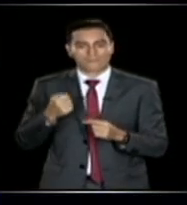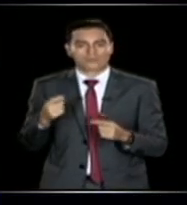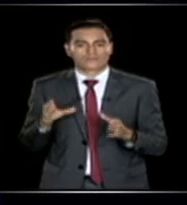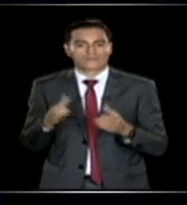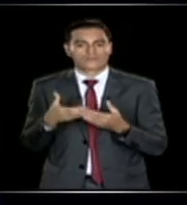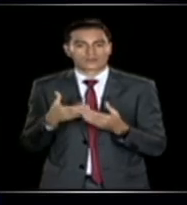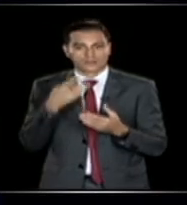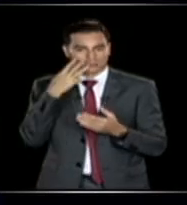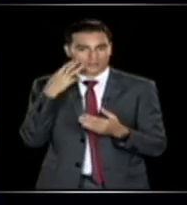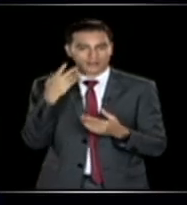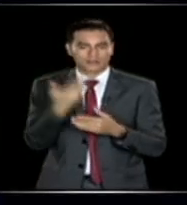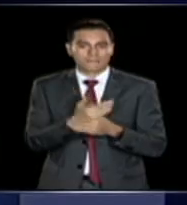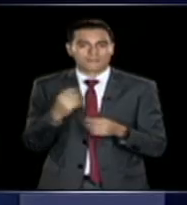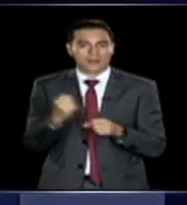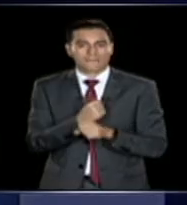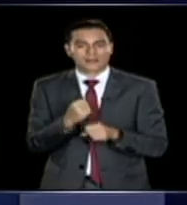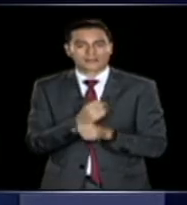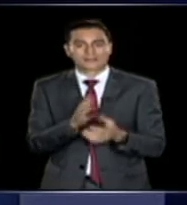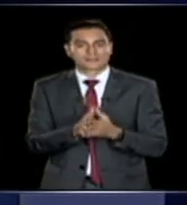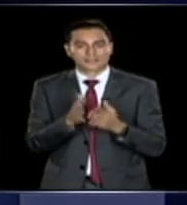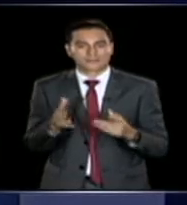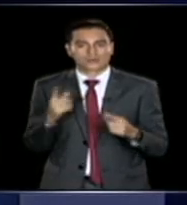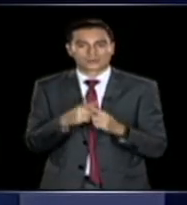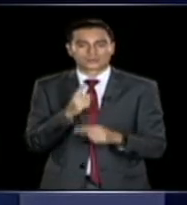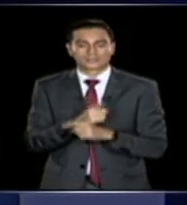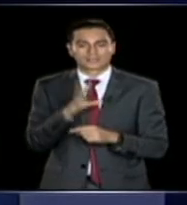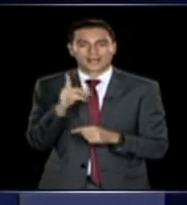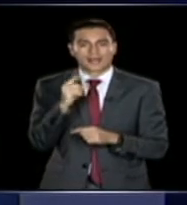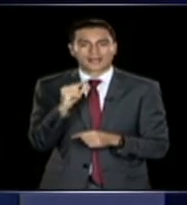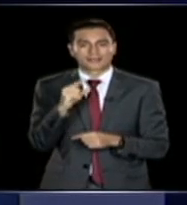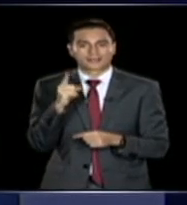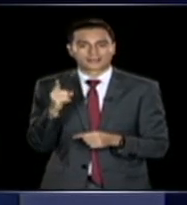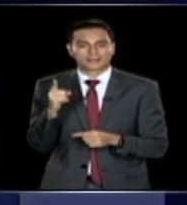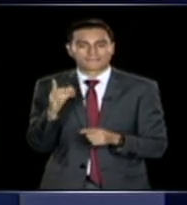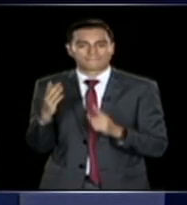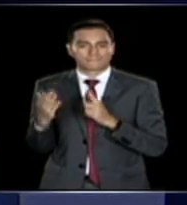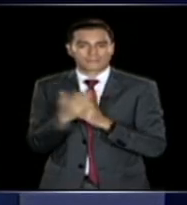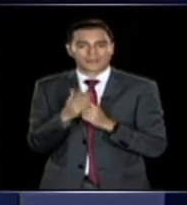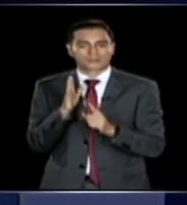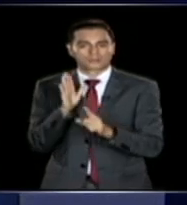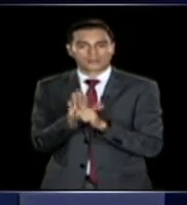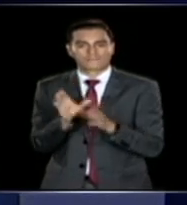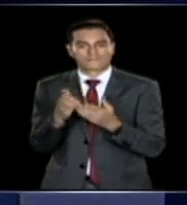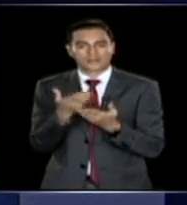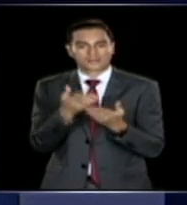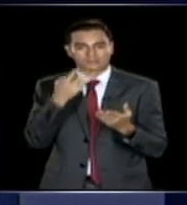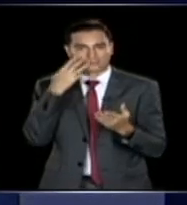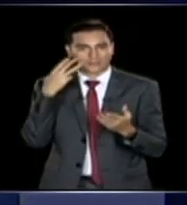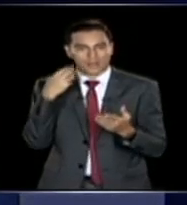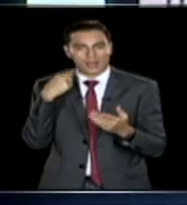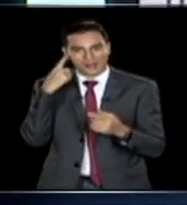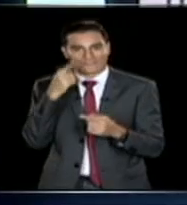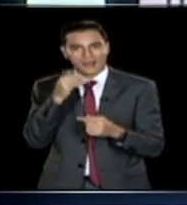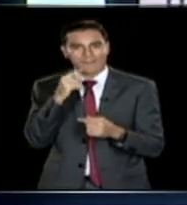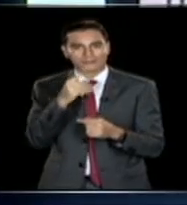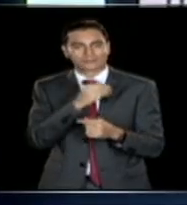للصاعقة، هم عملوا مجهود هايل، ومدام هند الحقيقة بازلة معاهم مجهود كبير، لأن أنا عارف اللي هي بتعمله من